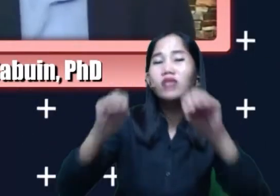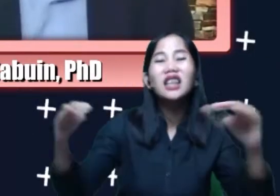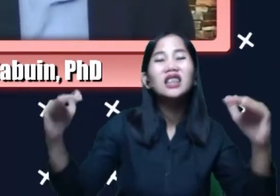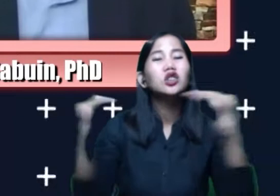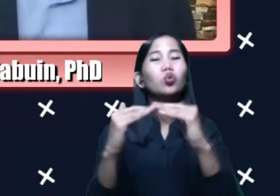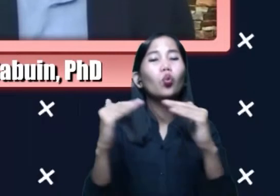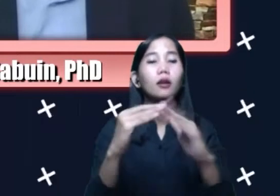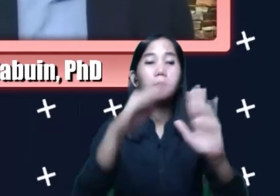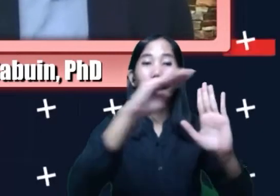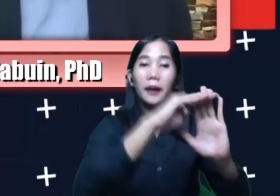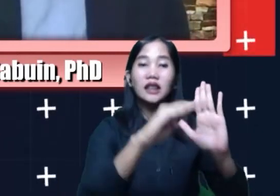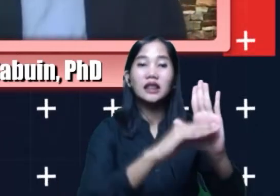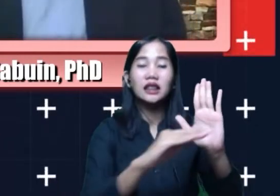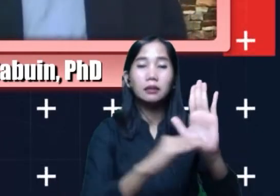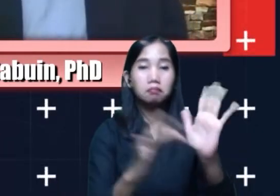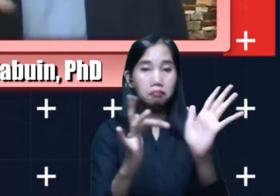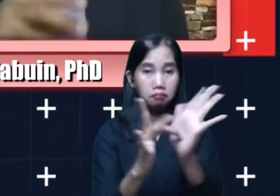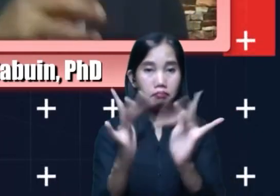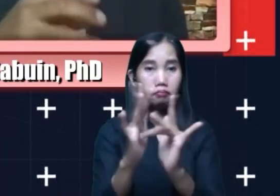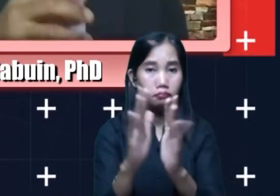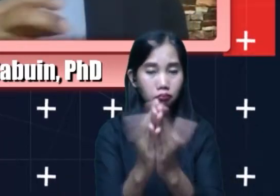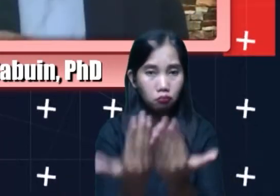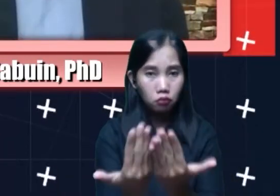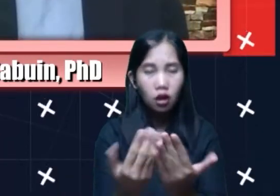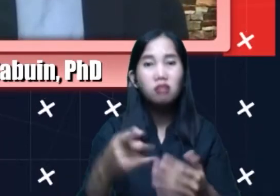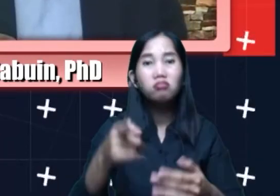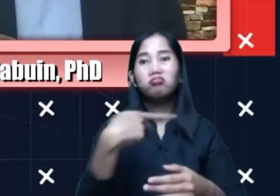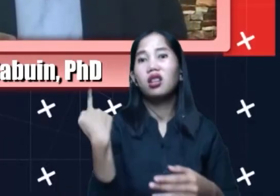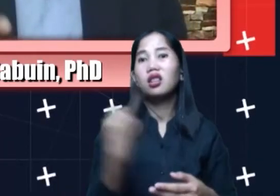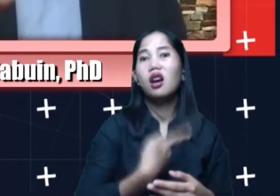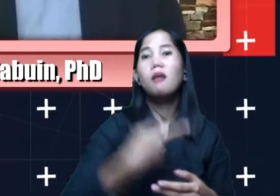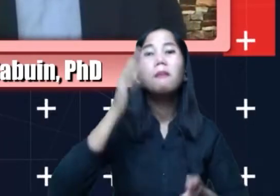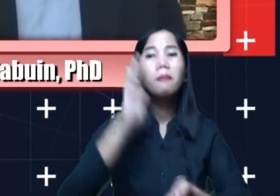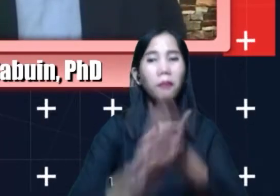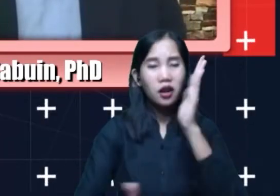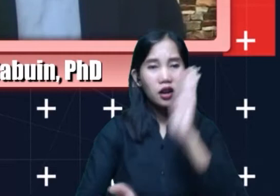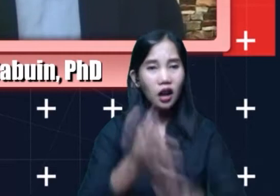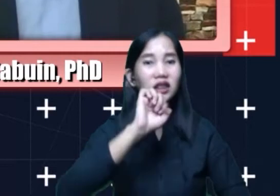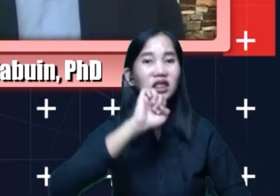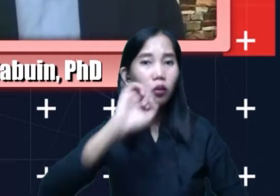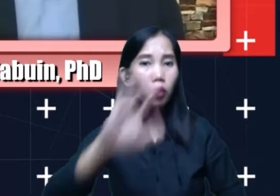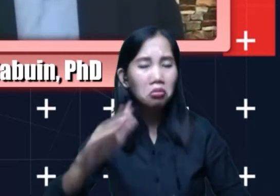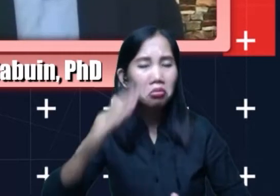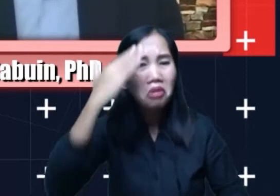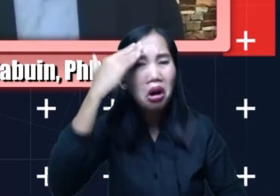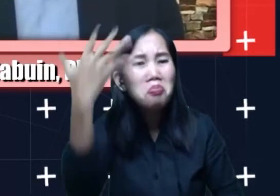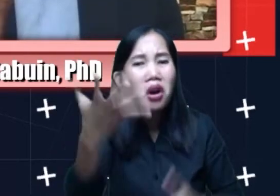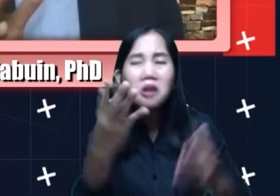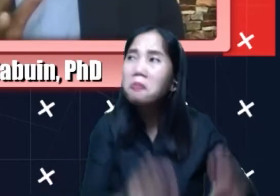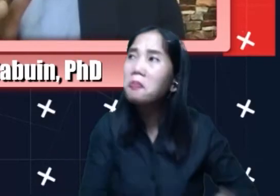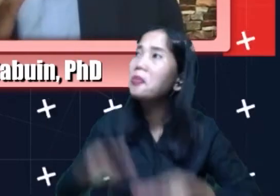mengembalikan persepuluhan. Namun ini ada pertanyaan susulan, ada istilah daerah lalu